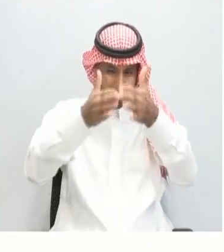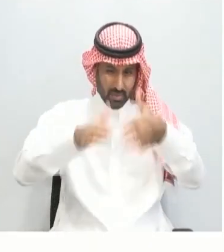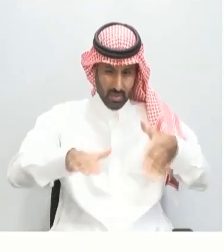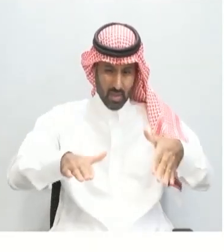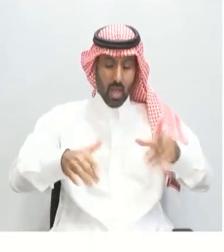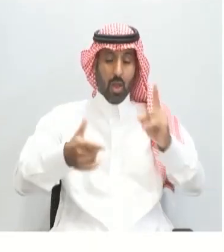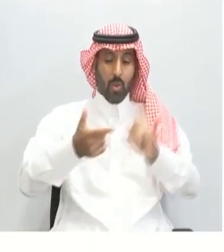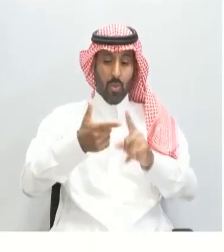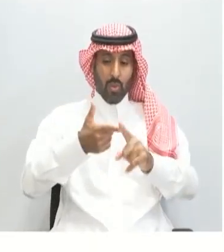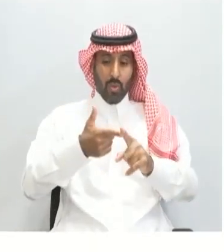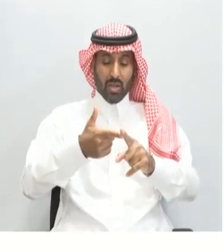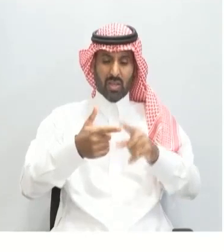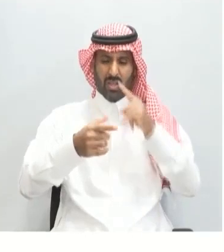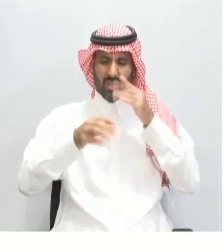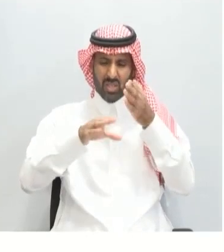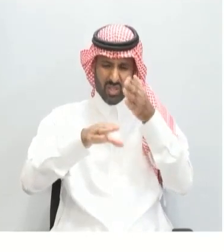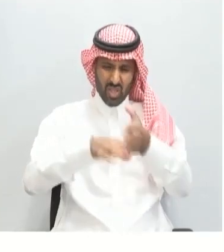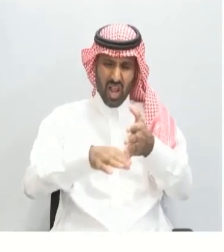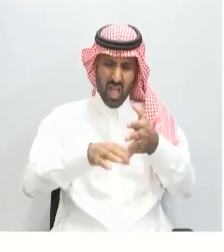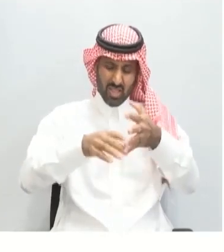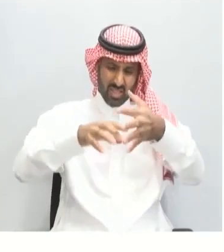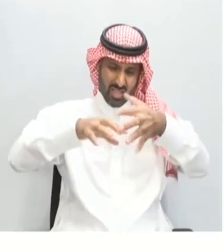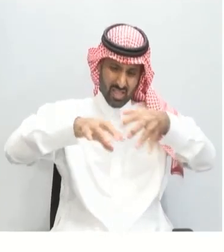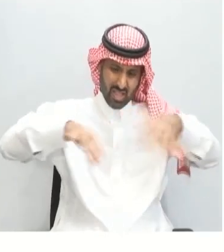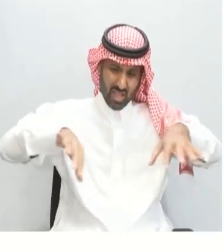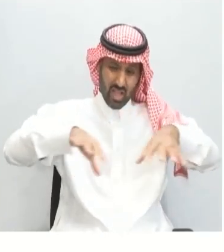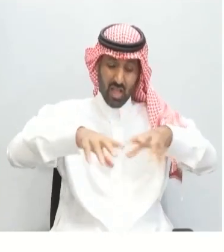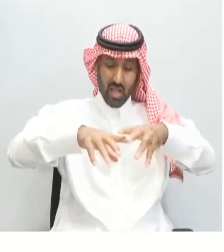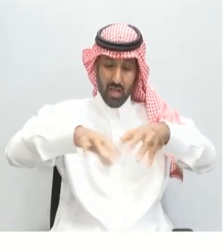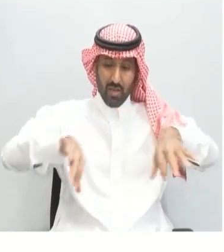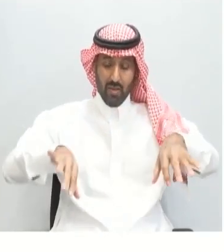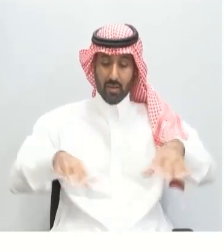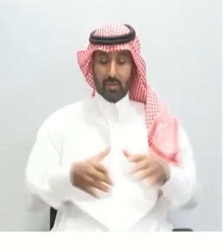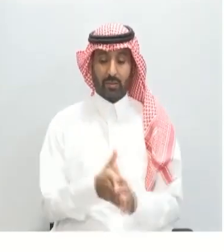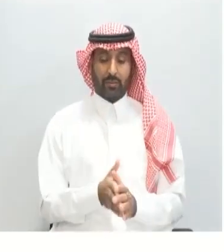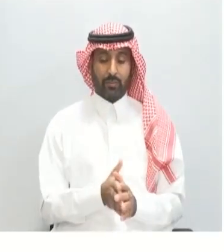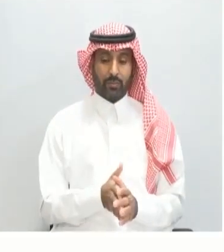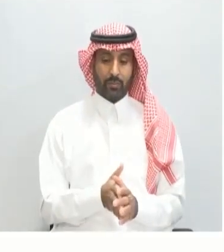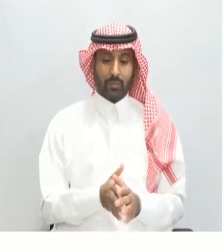والثانيه الصدوع او الانكسارات اذا الاولى التي